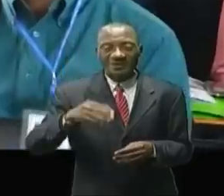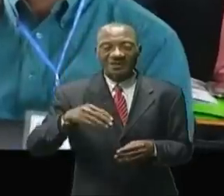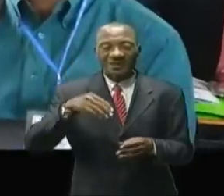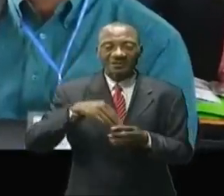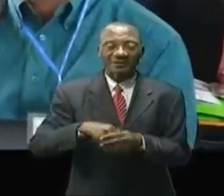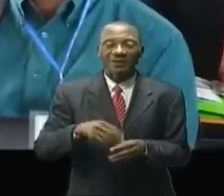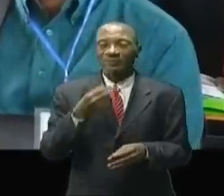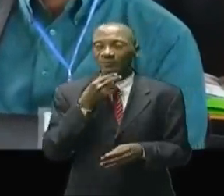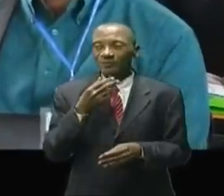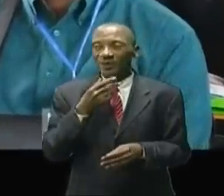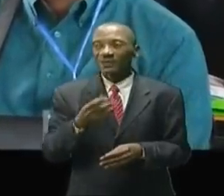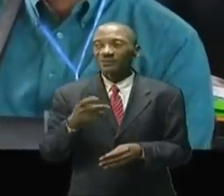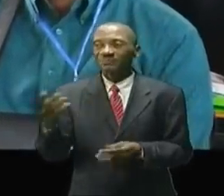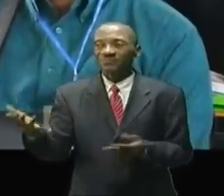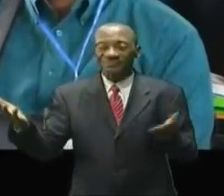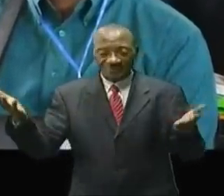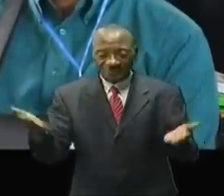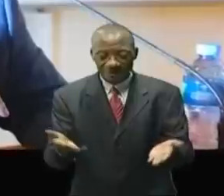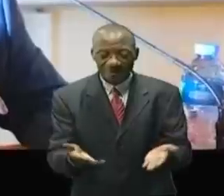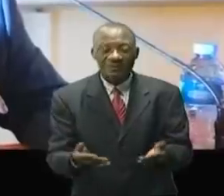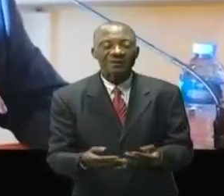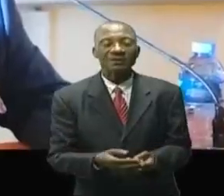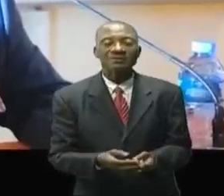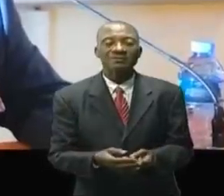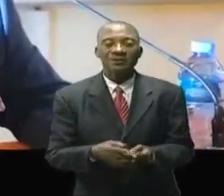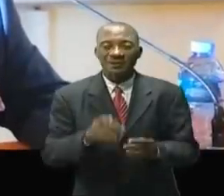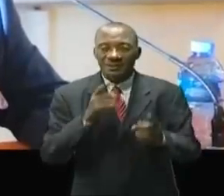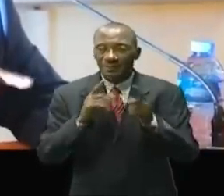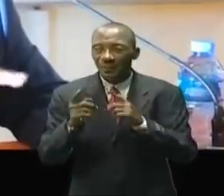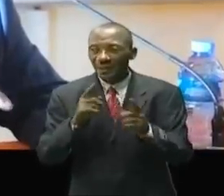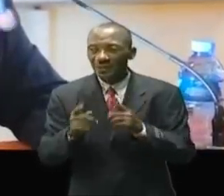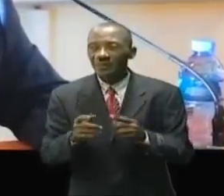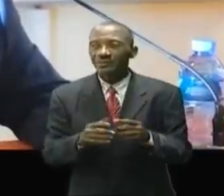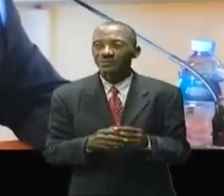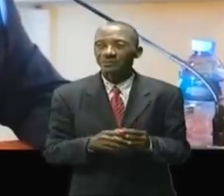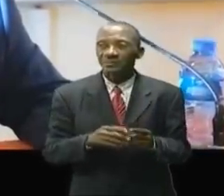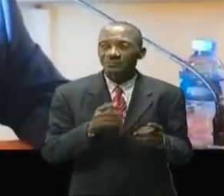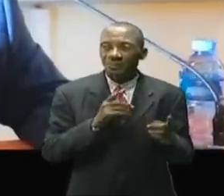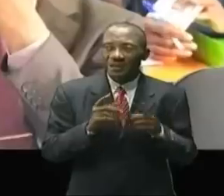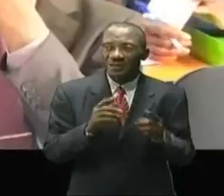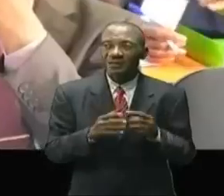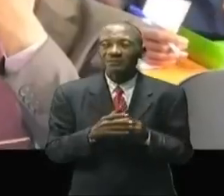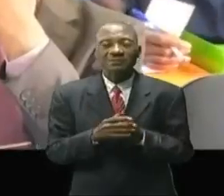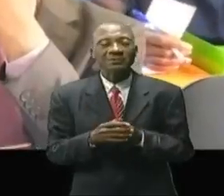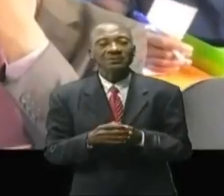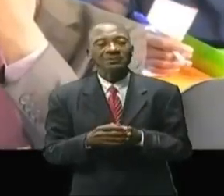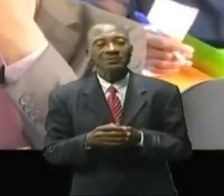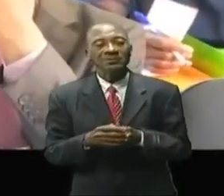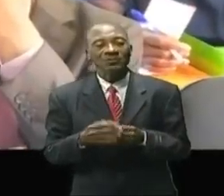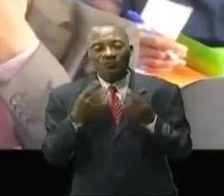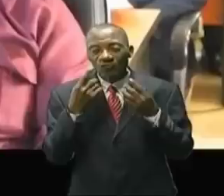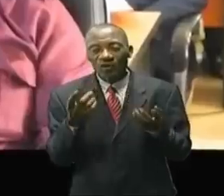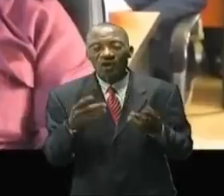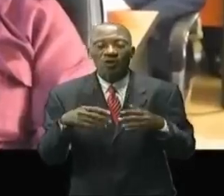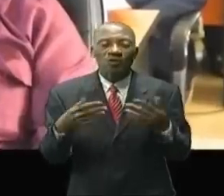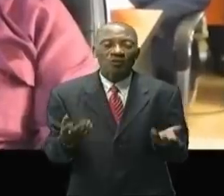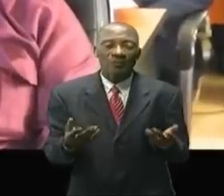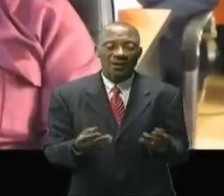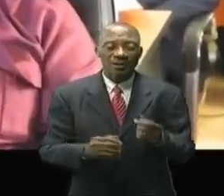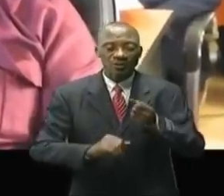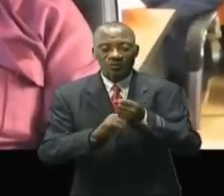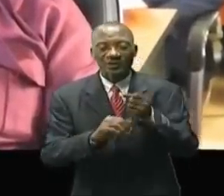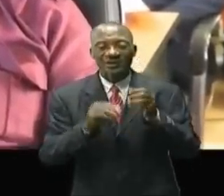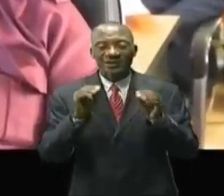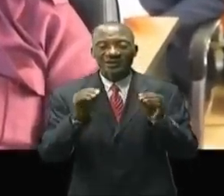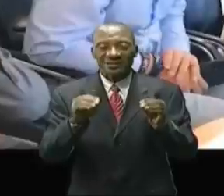scientifique, plusieurs recommandations ont été adoptées. Il s'agit notamment de la mutualisation des effets au niveau des institutions d'enseignement supérieur et